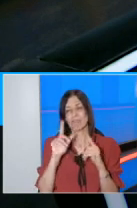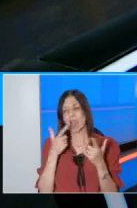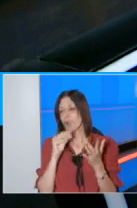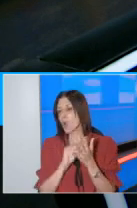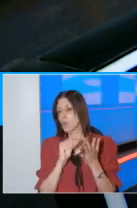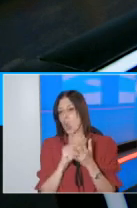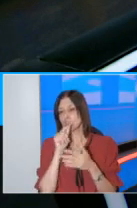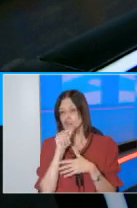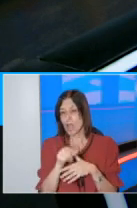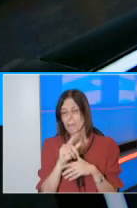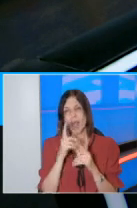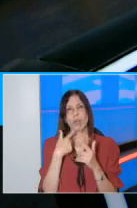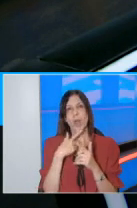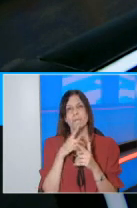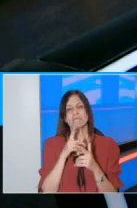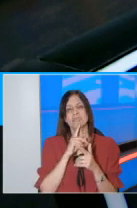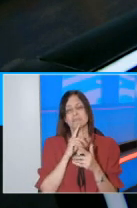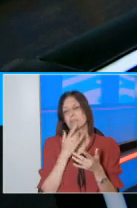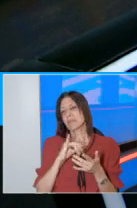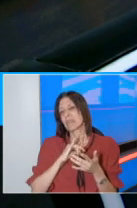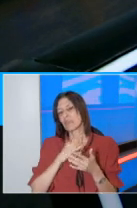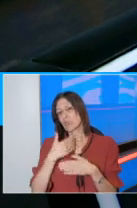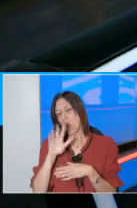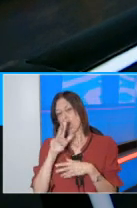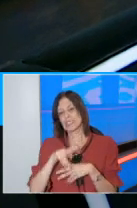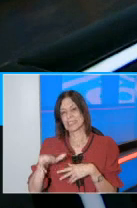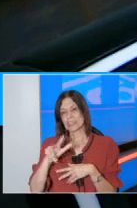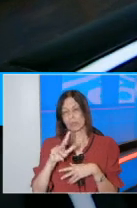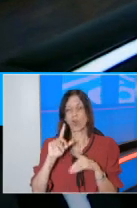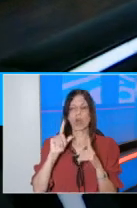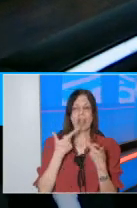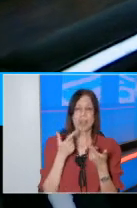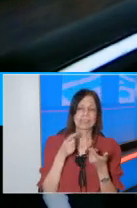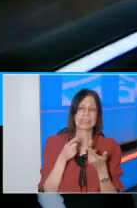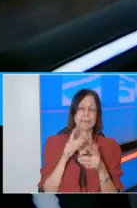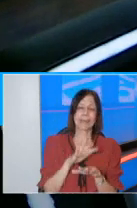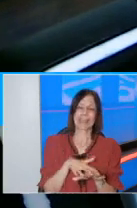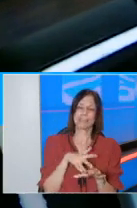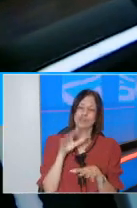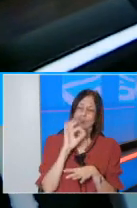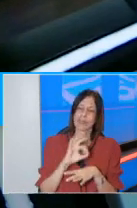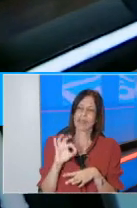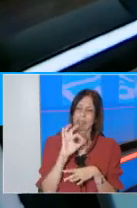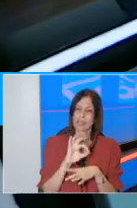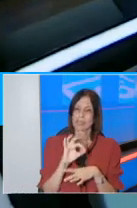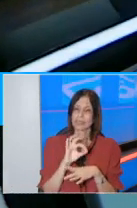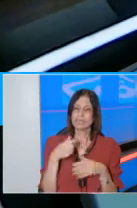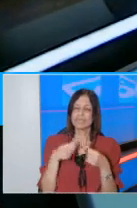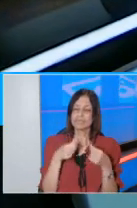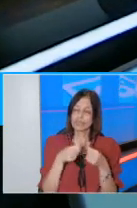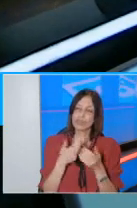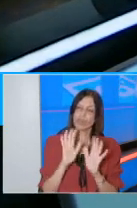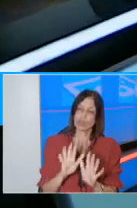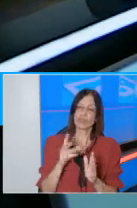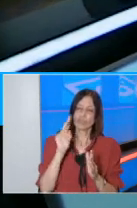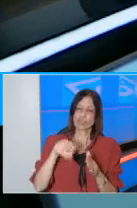למה זה עדיין לא מספיק מעניין את רוב הציבור? למה זה לא מספיק... למה זה מרגיש עדיין כזה שייך? אוי, טוב, יש